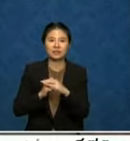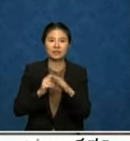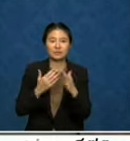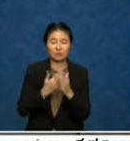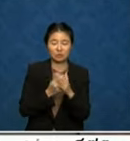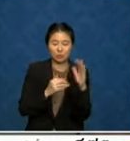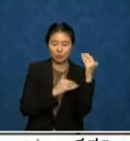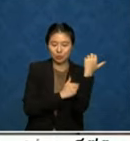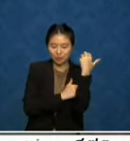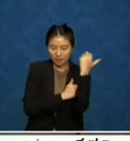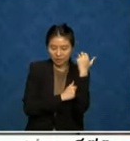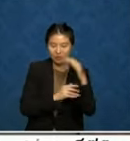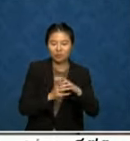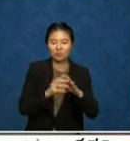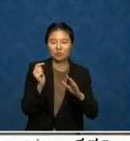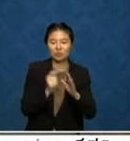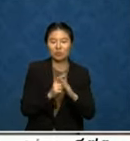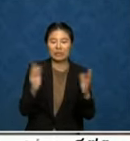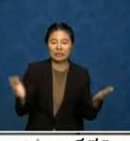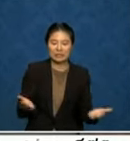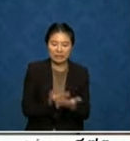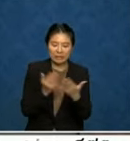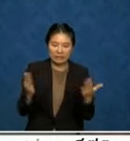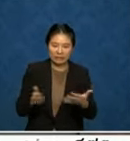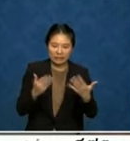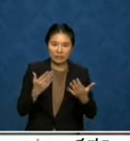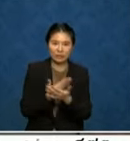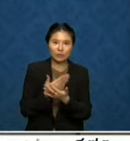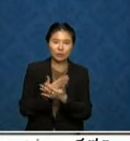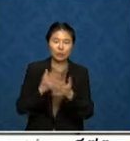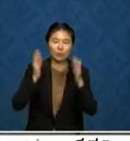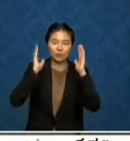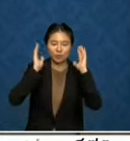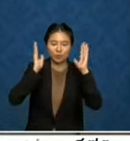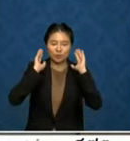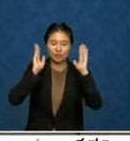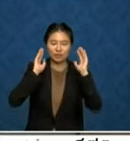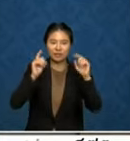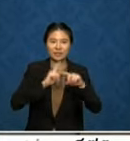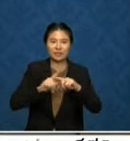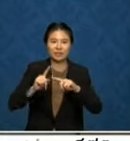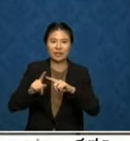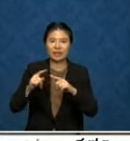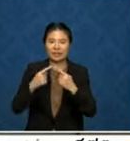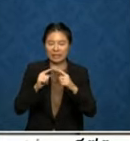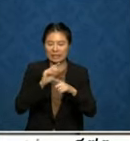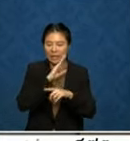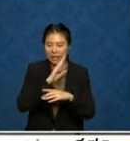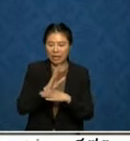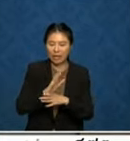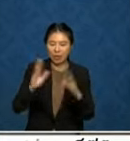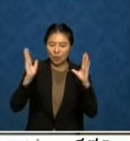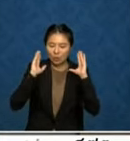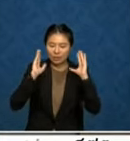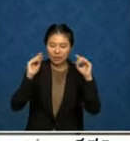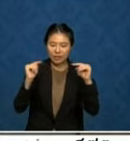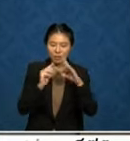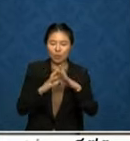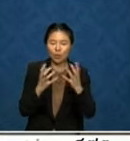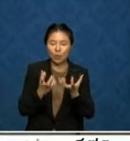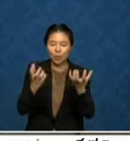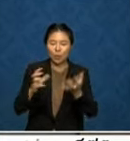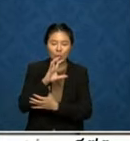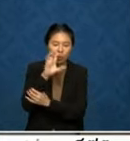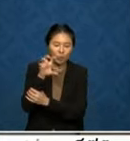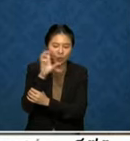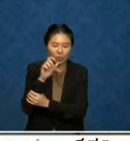ได้ต้องมีสปอนเซอร์แต่การที่ท่านไปโฆษณาให้ผลิตภัณฑ์ต่างๆที่หลอกลวงขายอย่างนี้ให้กับประชาชนเนี่ยมันไ